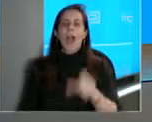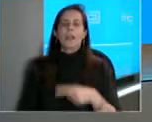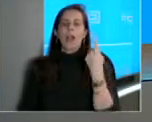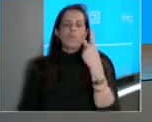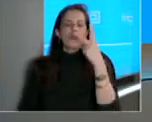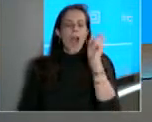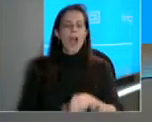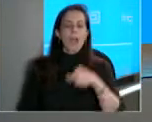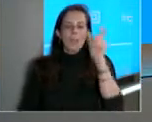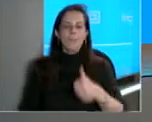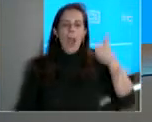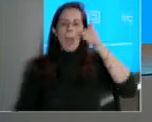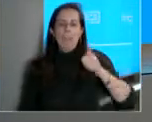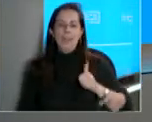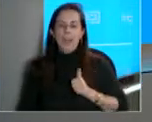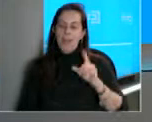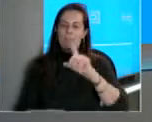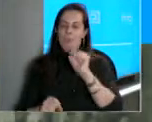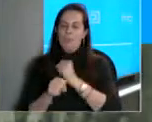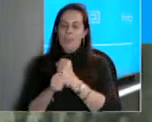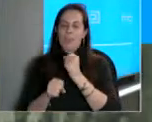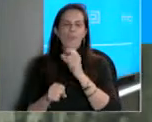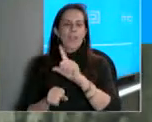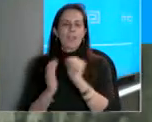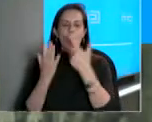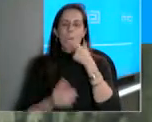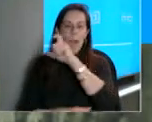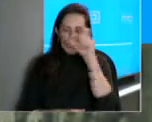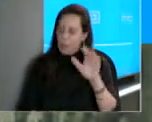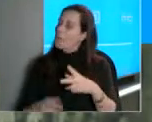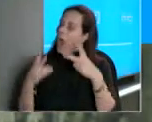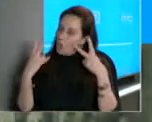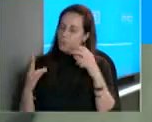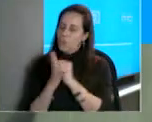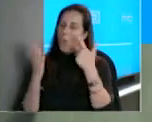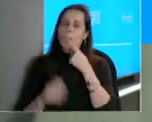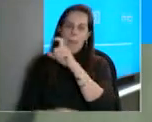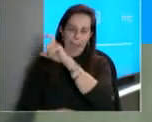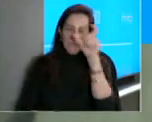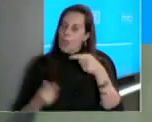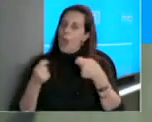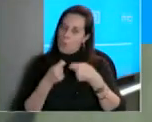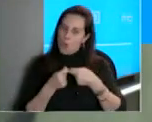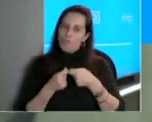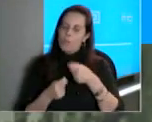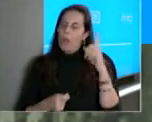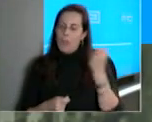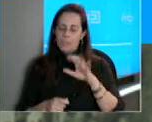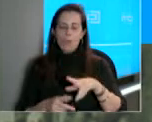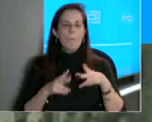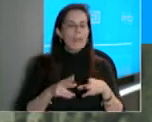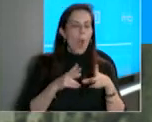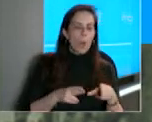משני אנשים, מהרמטכ"ל ומאורך מעריב. ללמדך גם על החשיבות של מעריב וגם על הקשרים ההדוקים שהיו בין